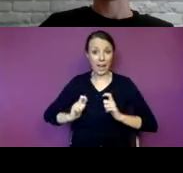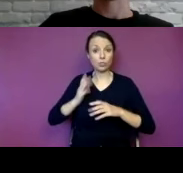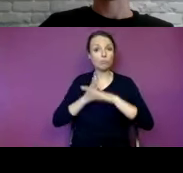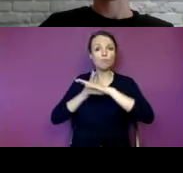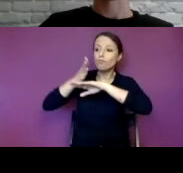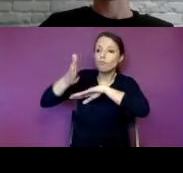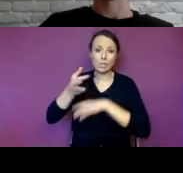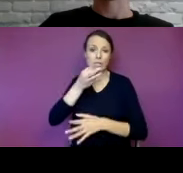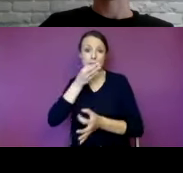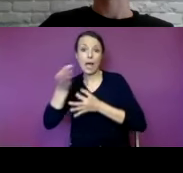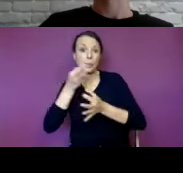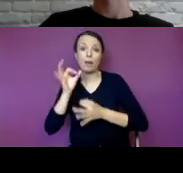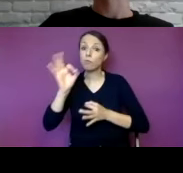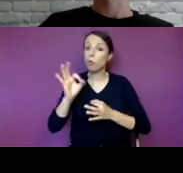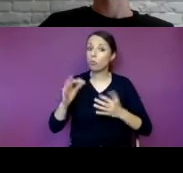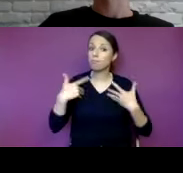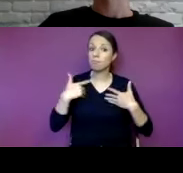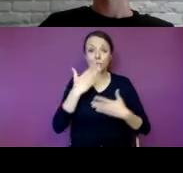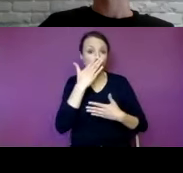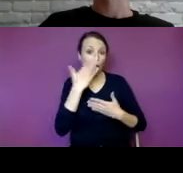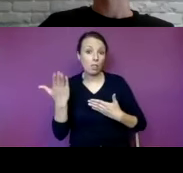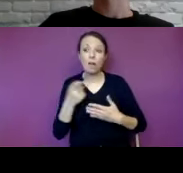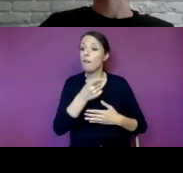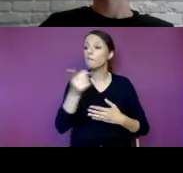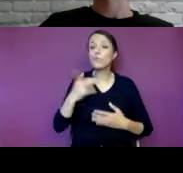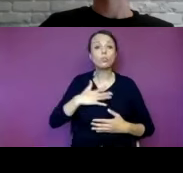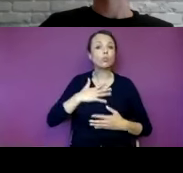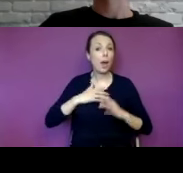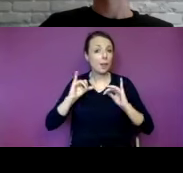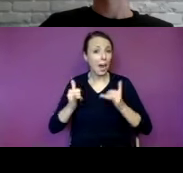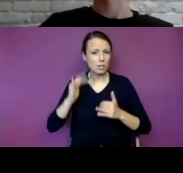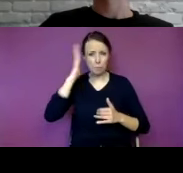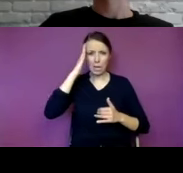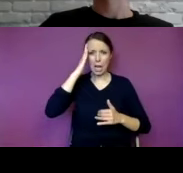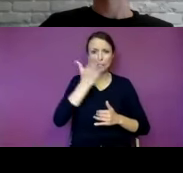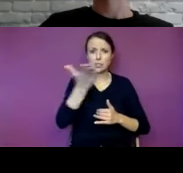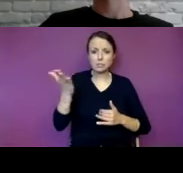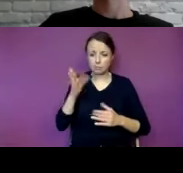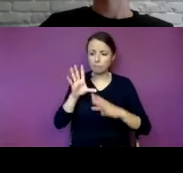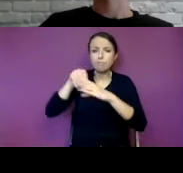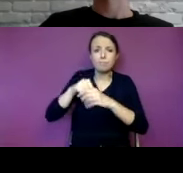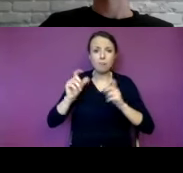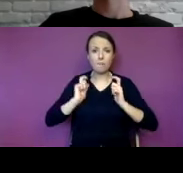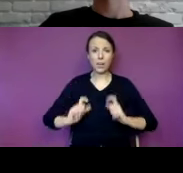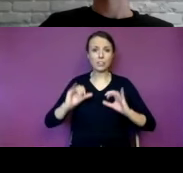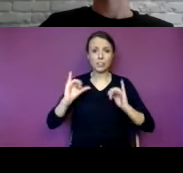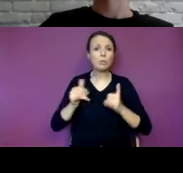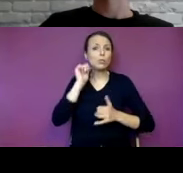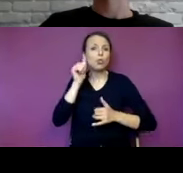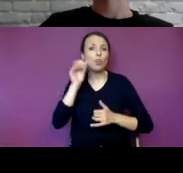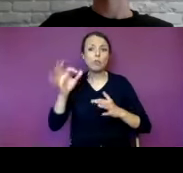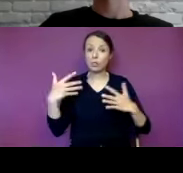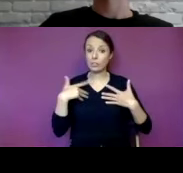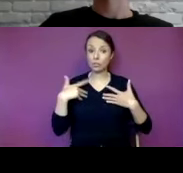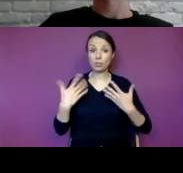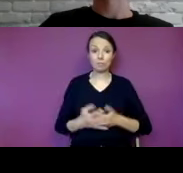jak wygląda ich życie, jak im się tu mieszka, o ich też codzienność właśnie, ze świadomością właśnie